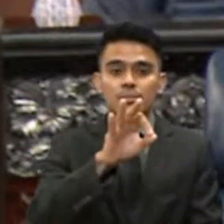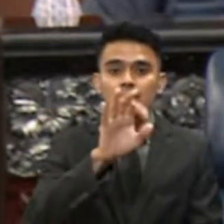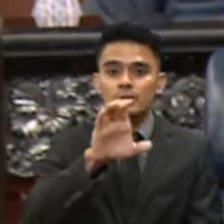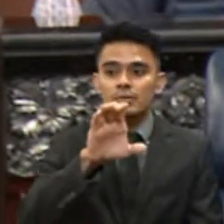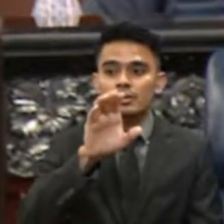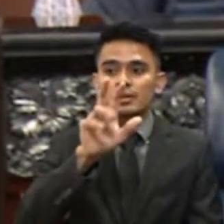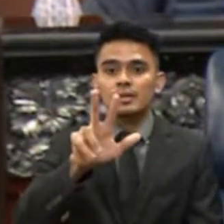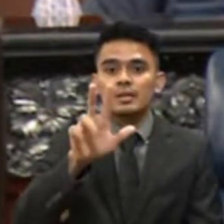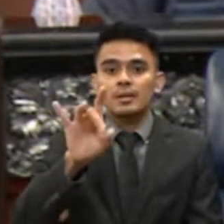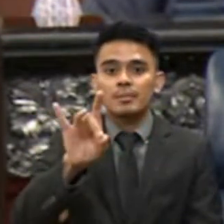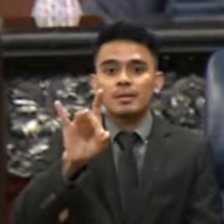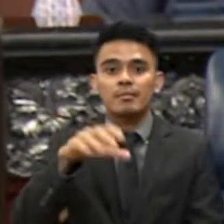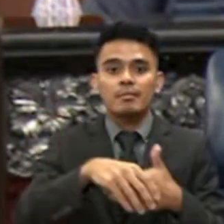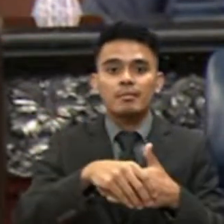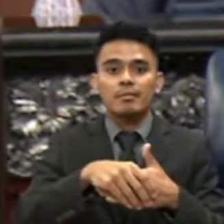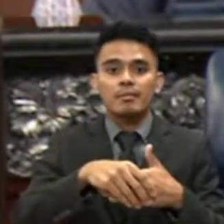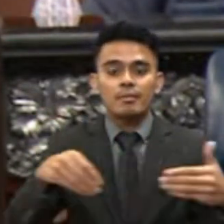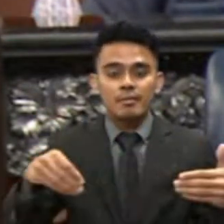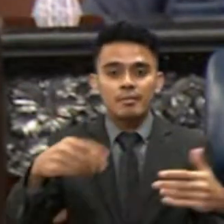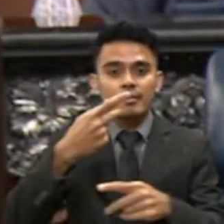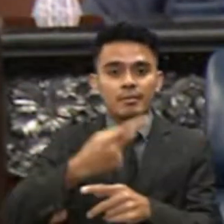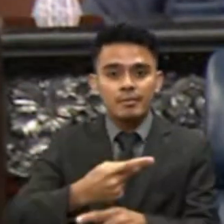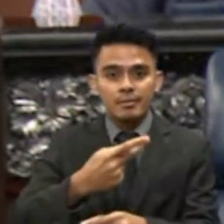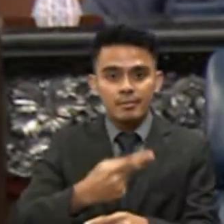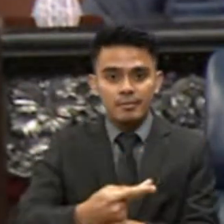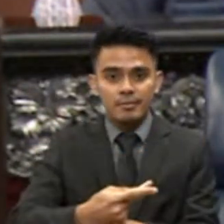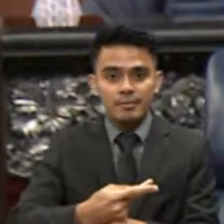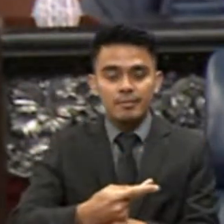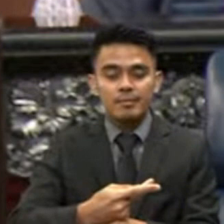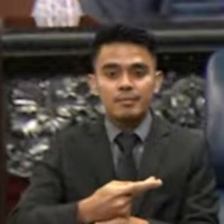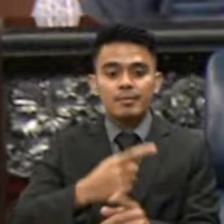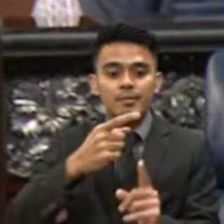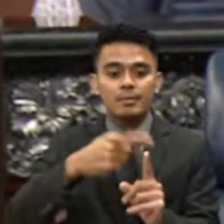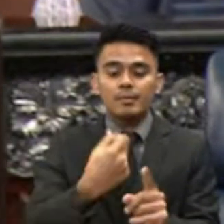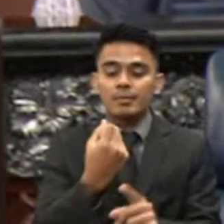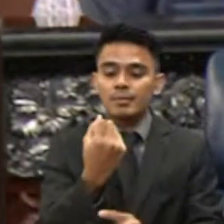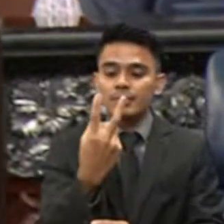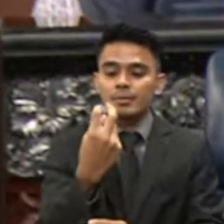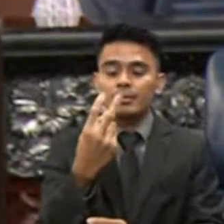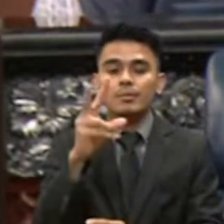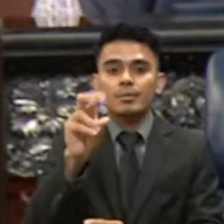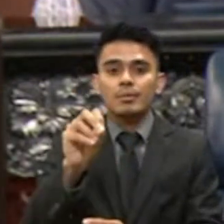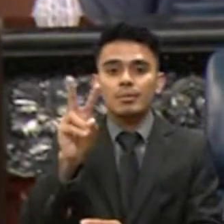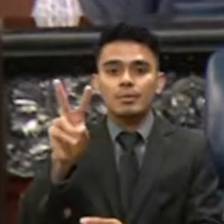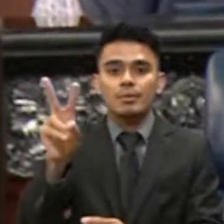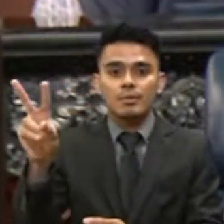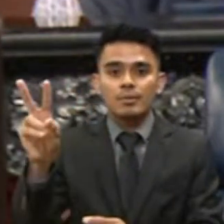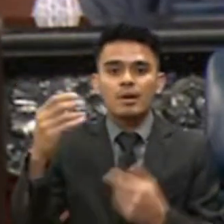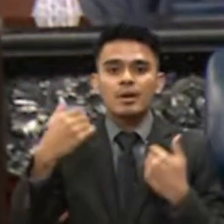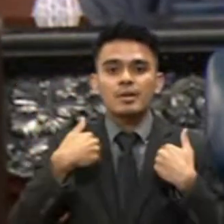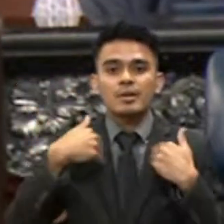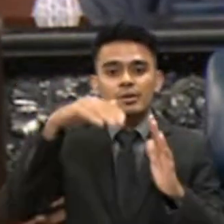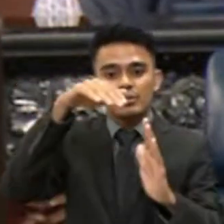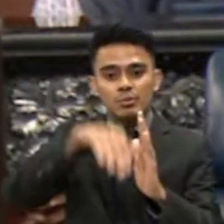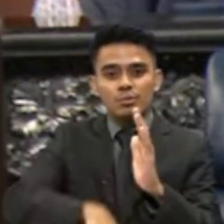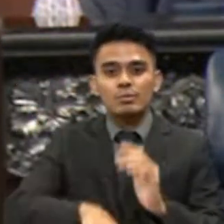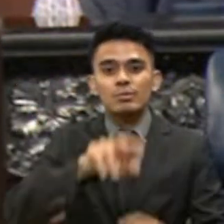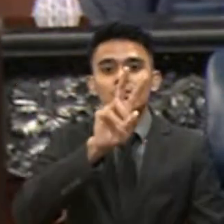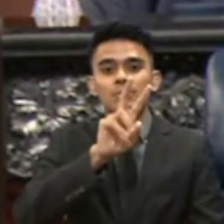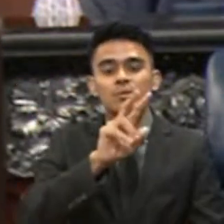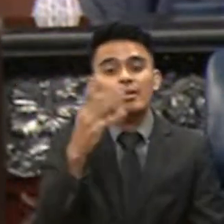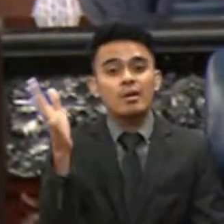16.938 Ringgit median simpanan Desember 2022 turun hanya